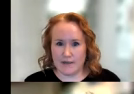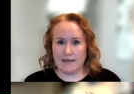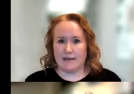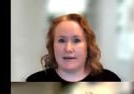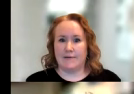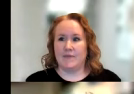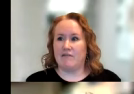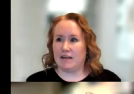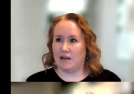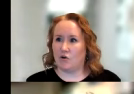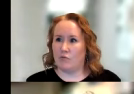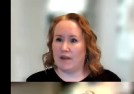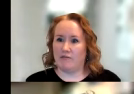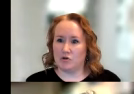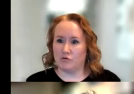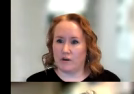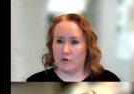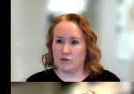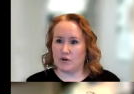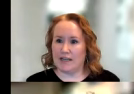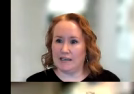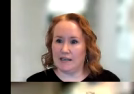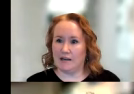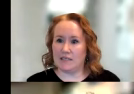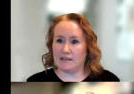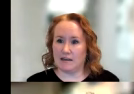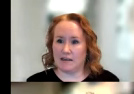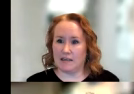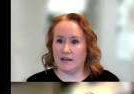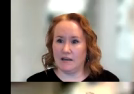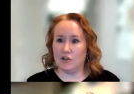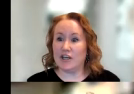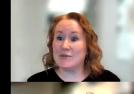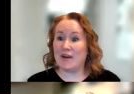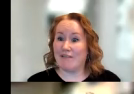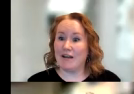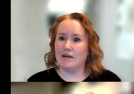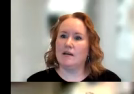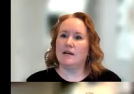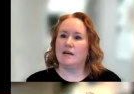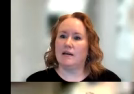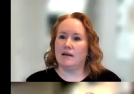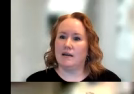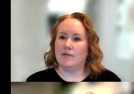www.bufdir.no/tilskudd. Der vil det komme mer informasjon. Vi kommer også til å legge inn en artikkel I nyhetsbrevet.